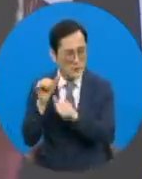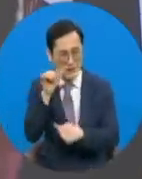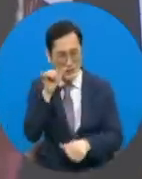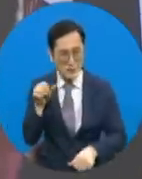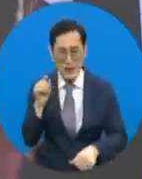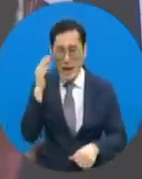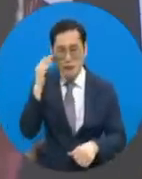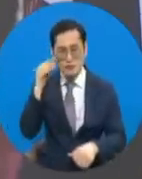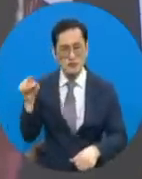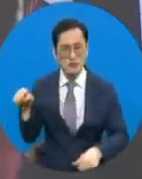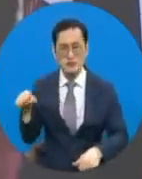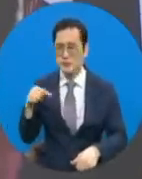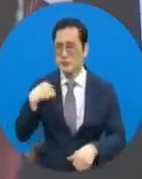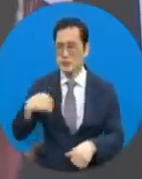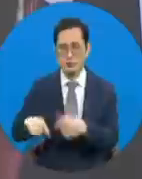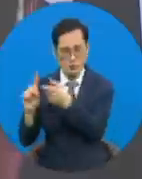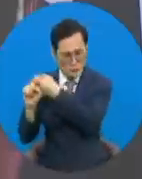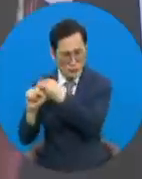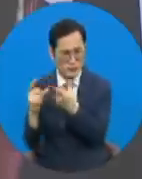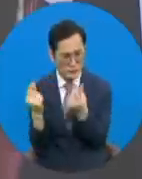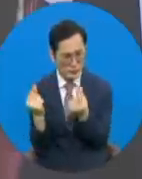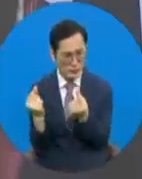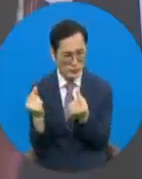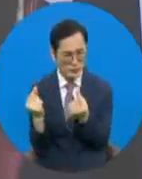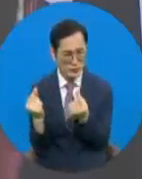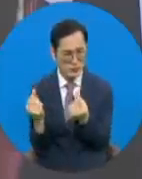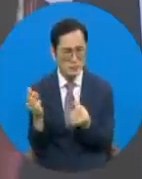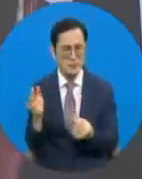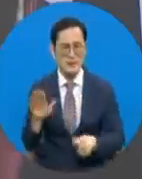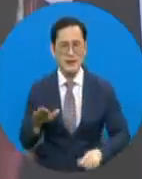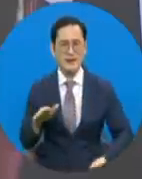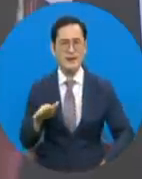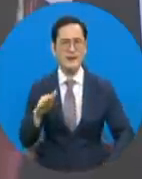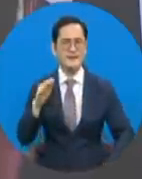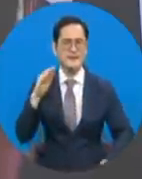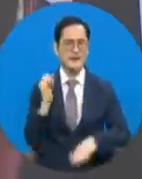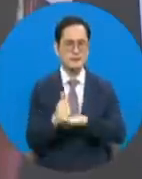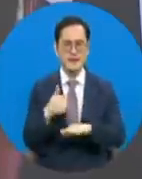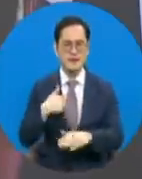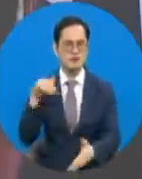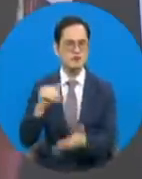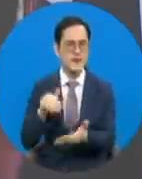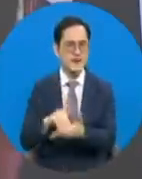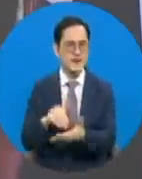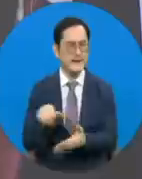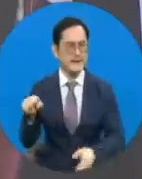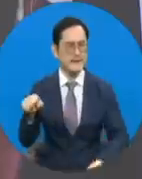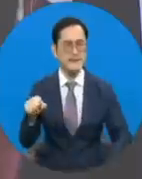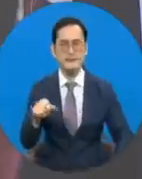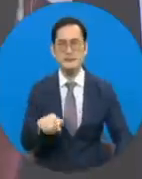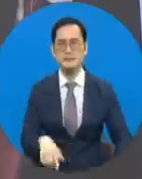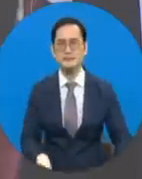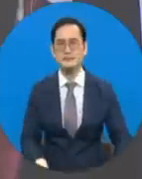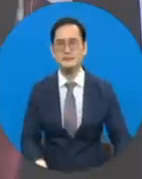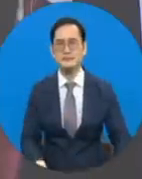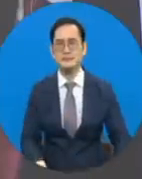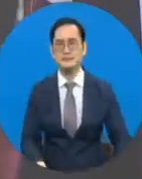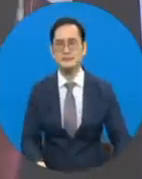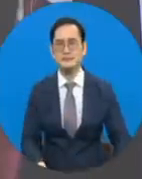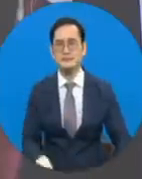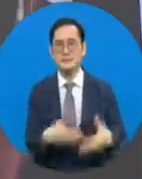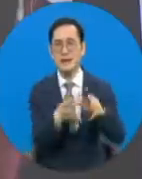잘못된 판단이라면서 단언할 수 있는 것은 나중에 반드시 후회할 것이라고 했습니다. 야당 대표